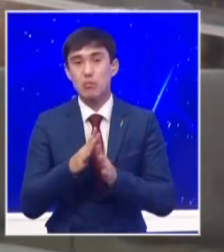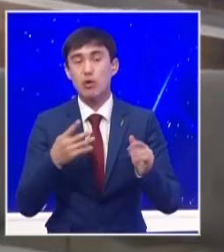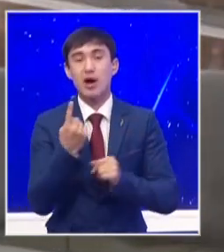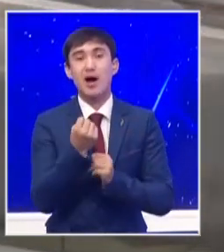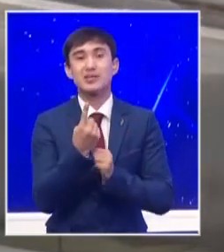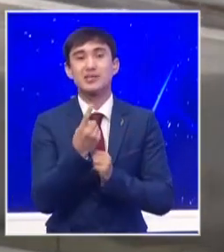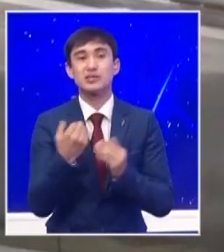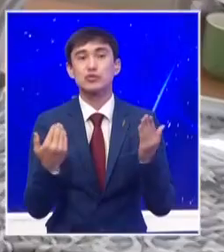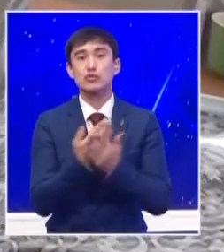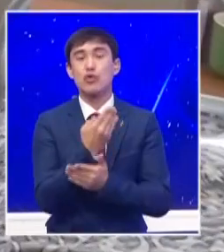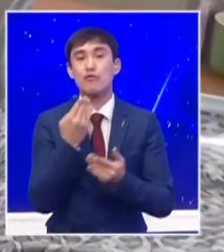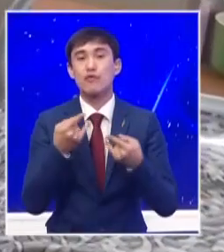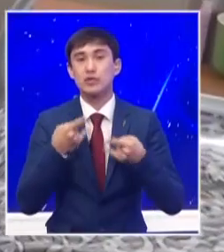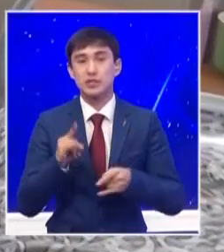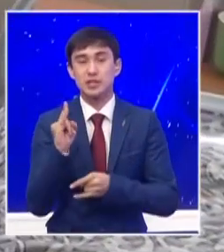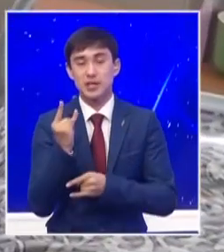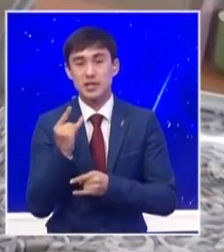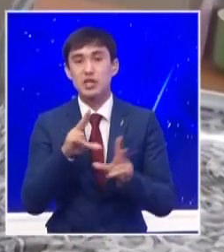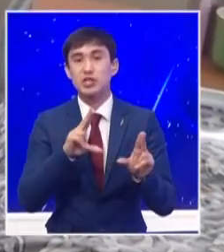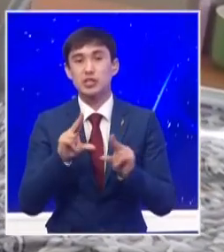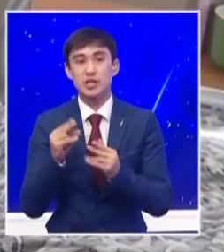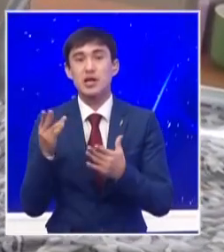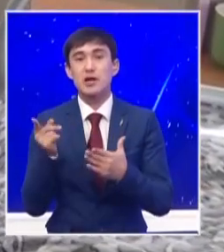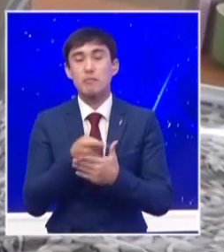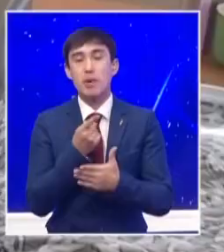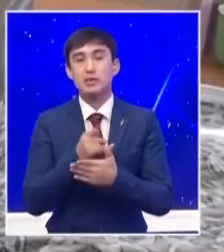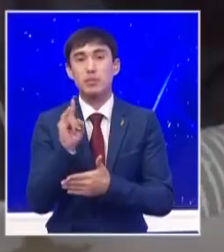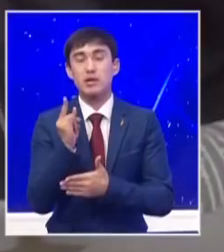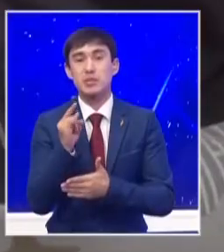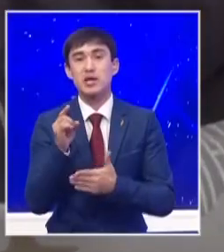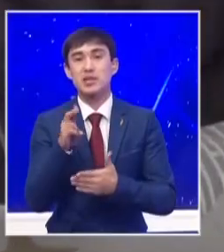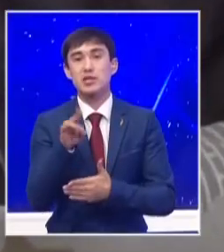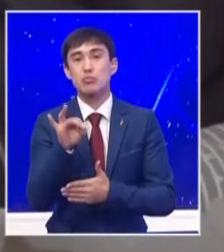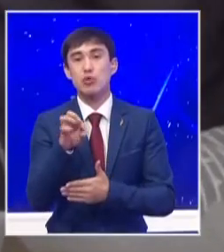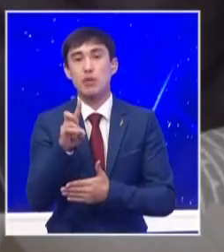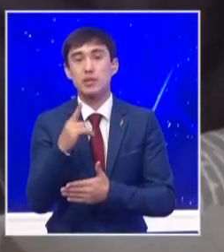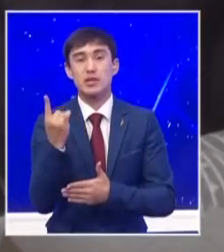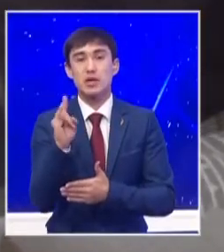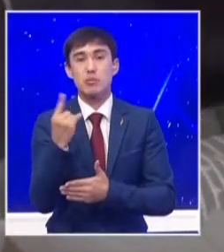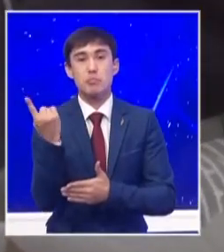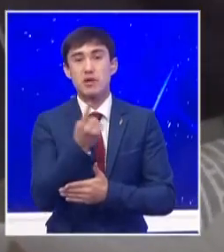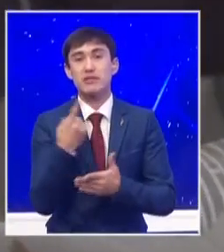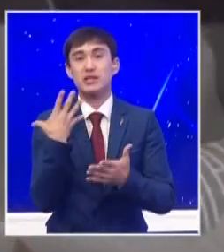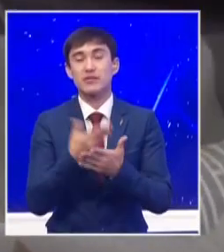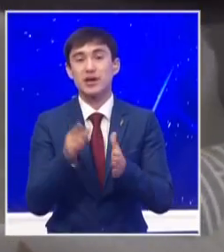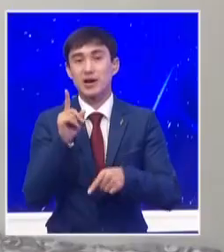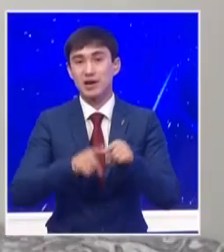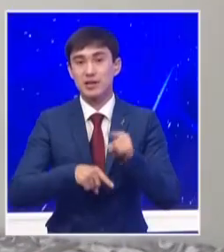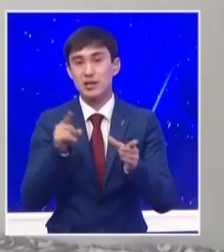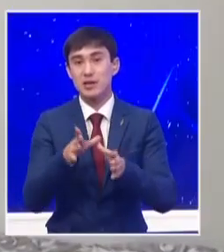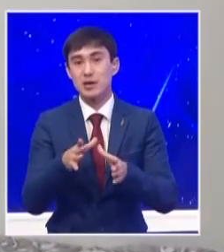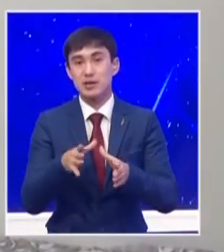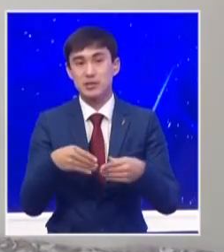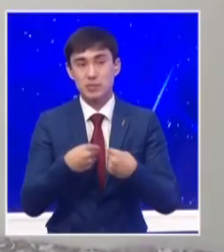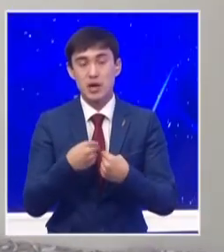одиннадцати новорождённых в их числе и малыш по имени Ден Мухамед отметим что ребёнок стал первенцем для своих родителей Мы живём в